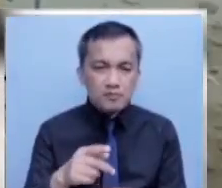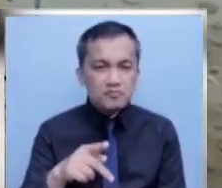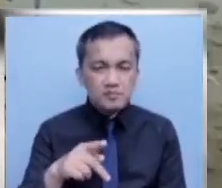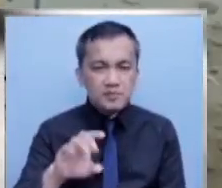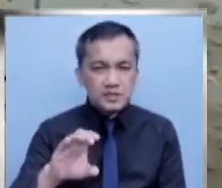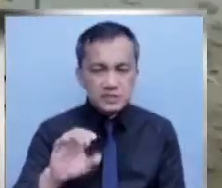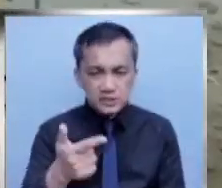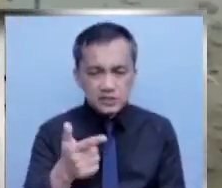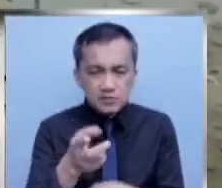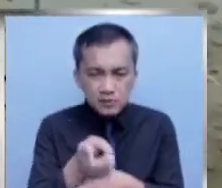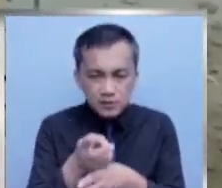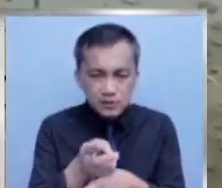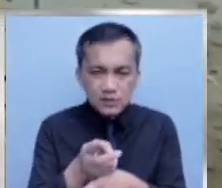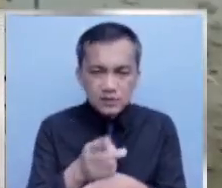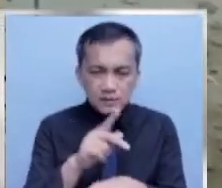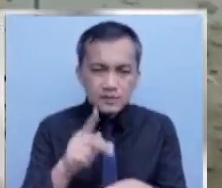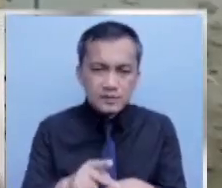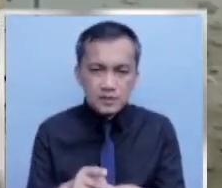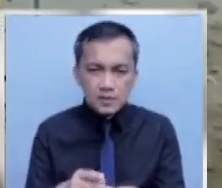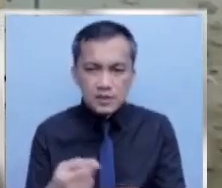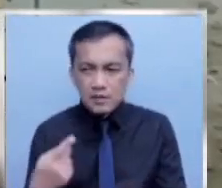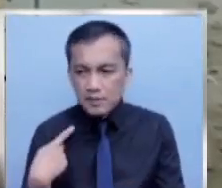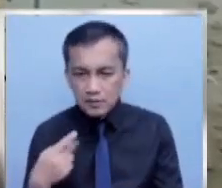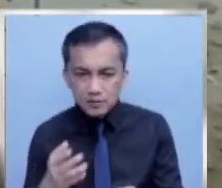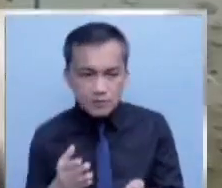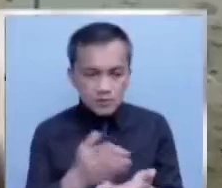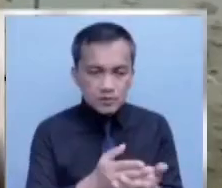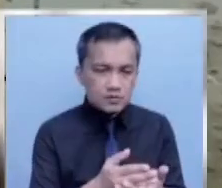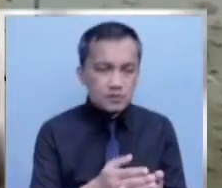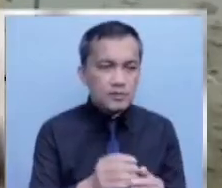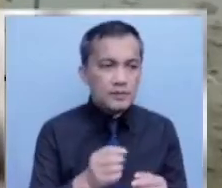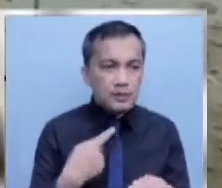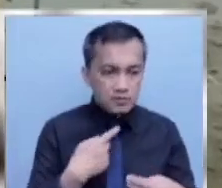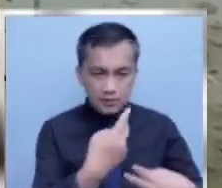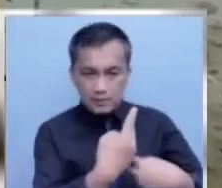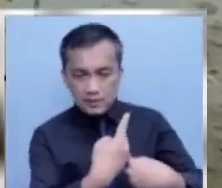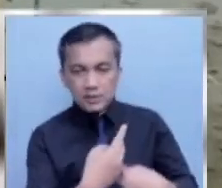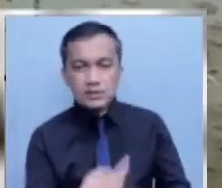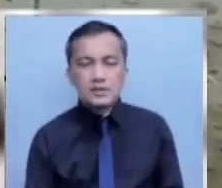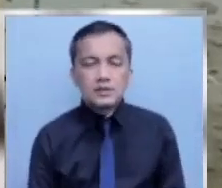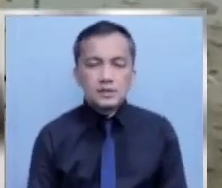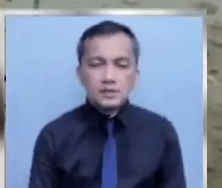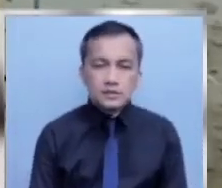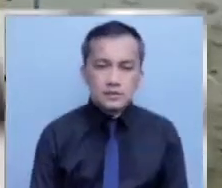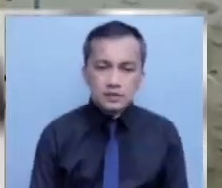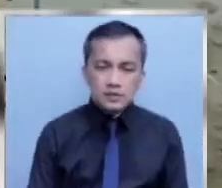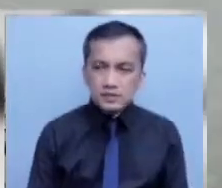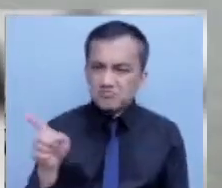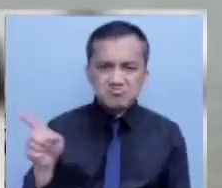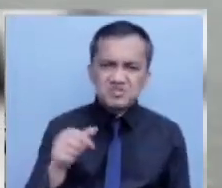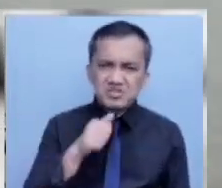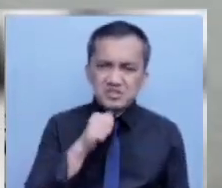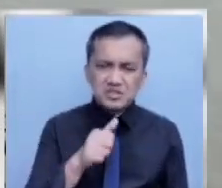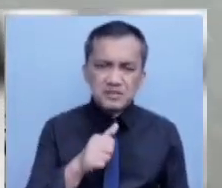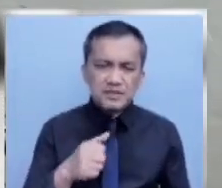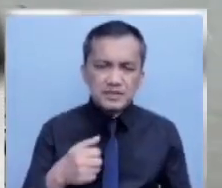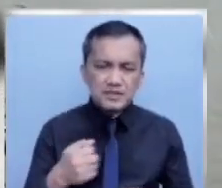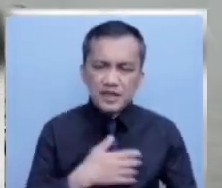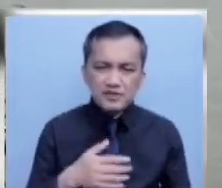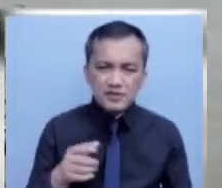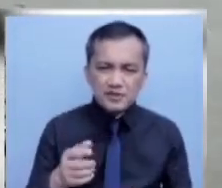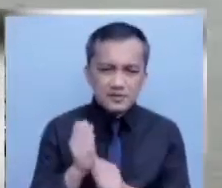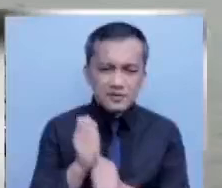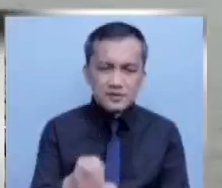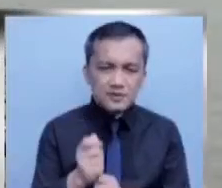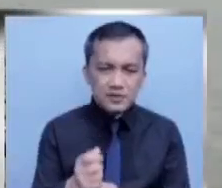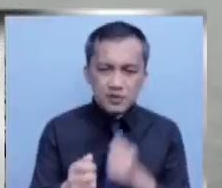matatakuhan dahil mayroon na tayong bantay. So, hindi na natatakot yung mangisda. Kung dadalasan nila